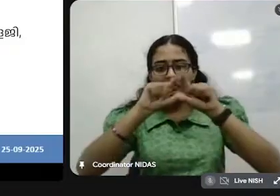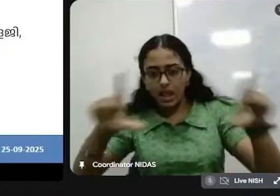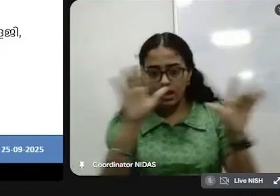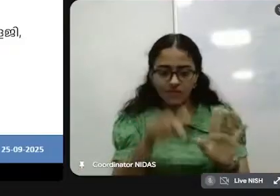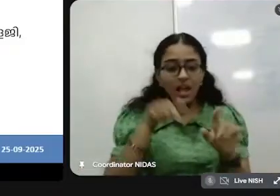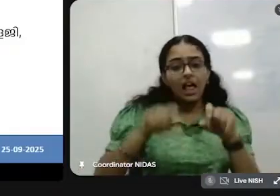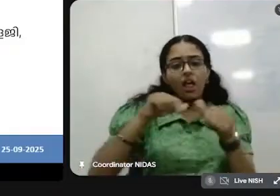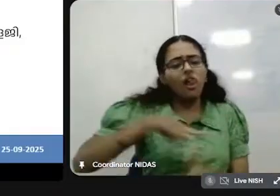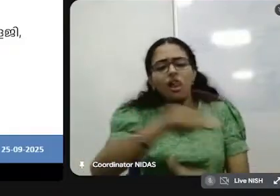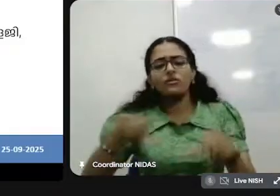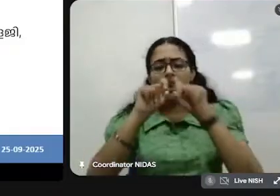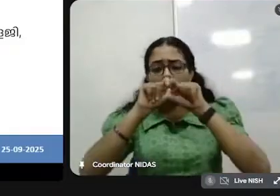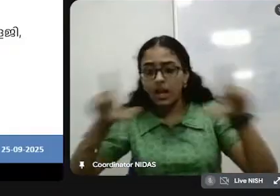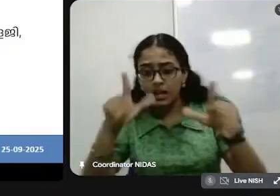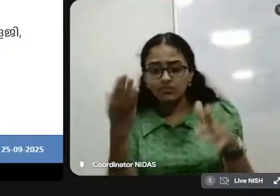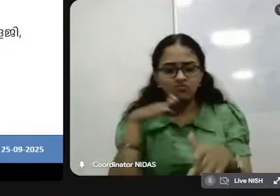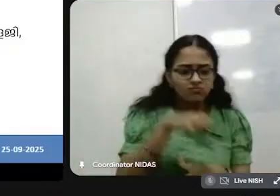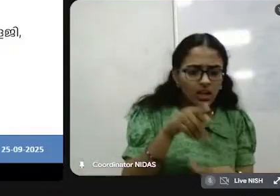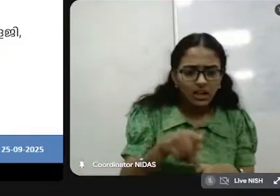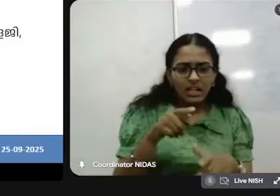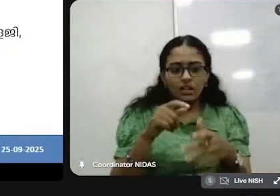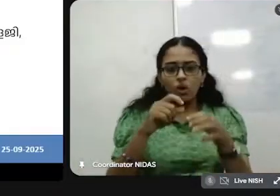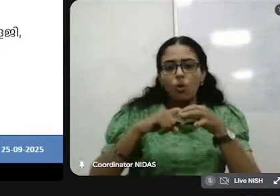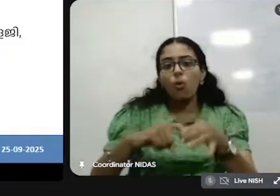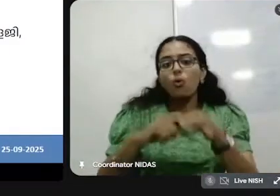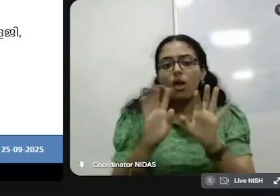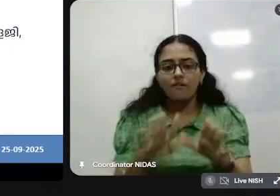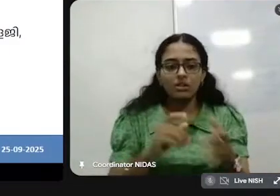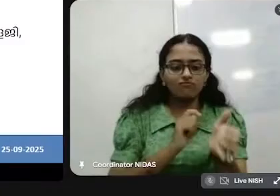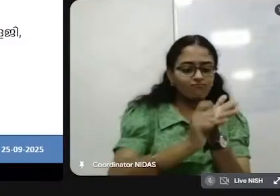ആ ലിങ്ക് കയറി ചോദ്യാവലി പൂരിപ്പിക്കേണ്ടതാണ്.